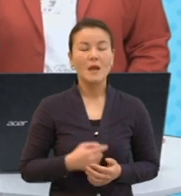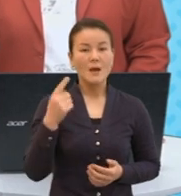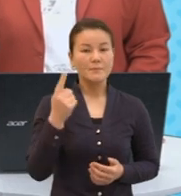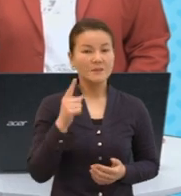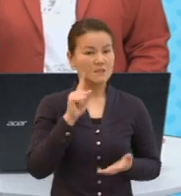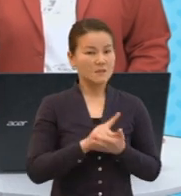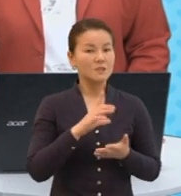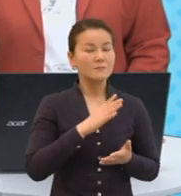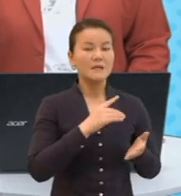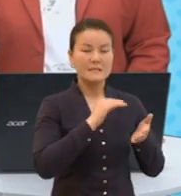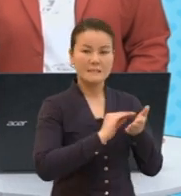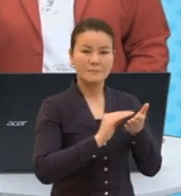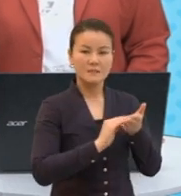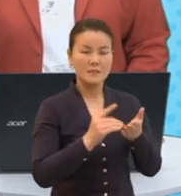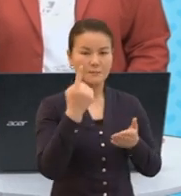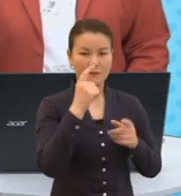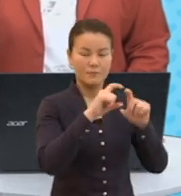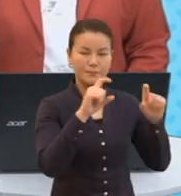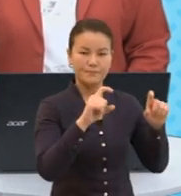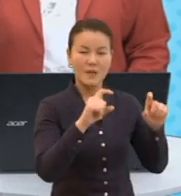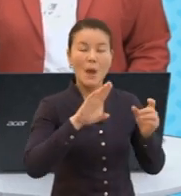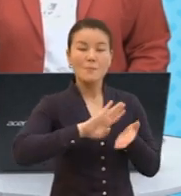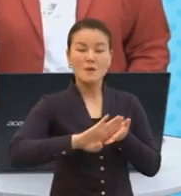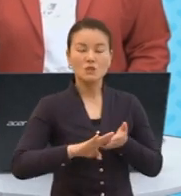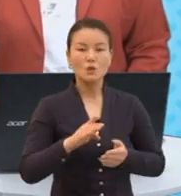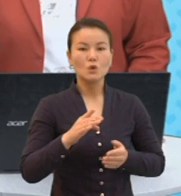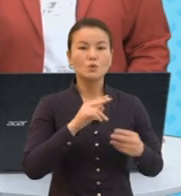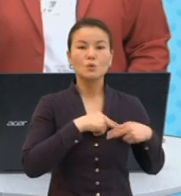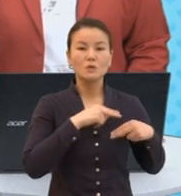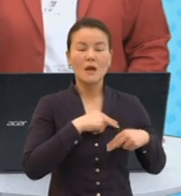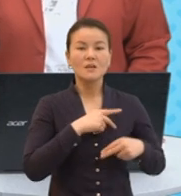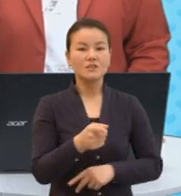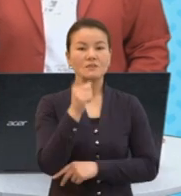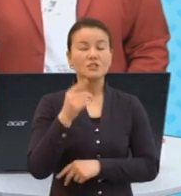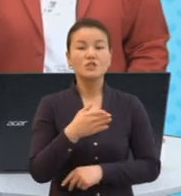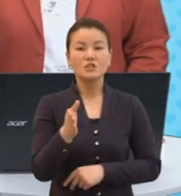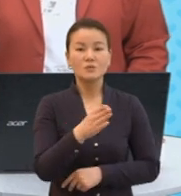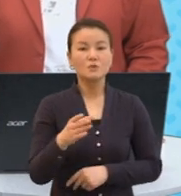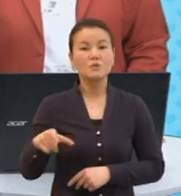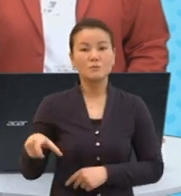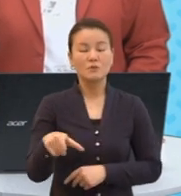Первой вы должны были записать пословицу «Без труда не вынешь и рыбку из пруда».